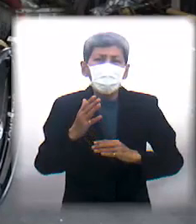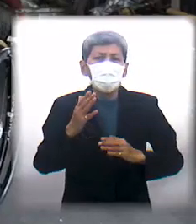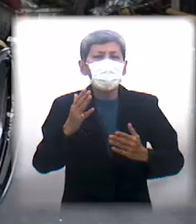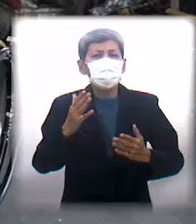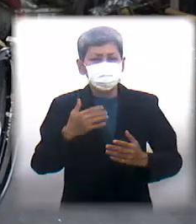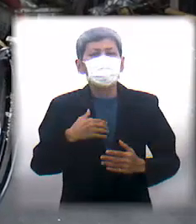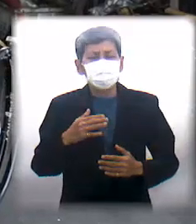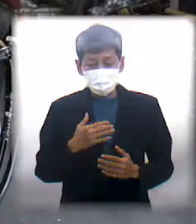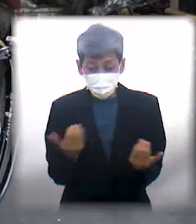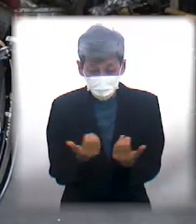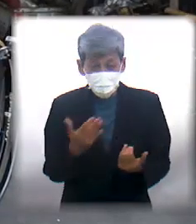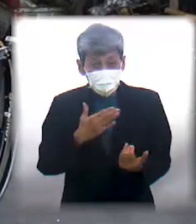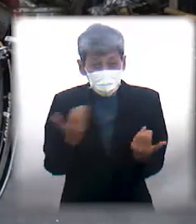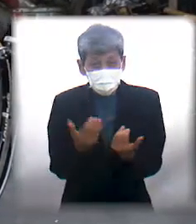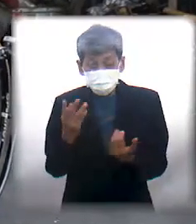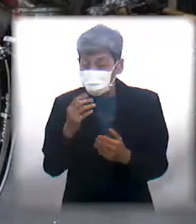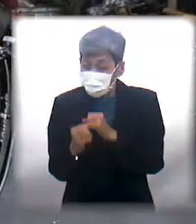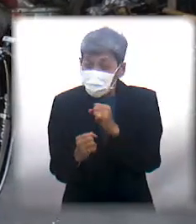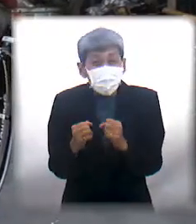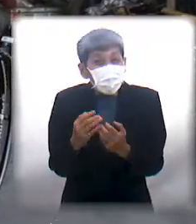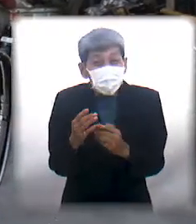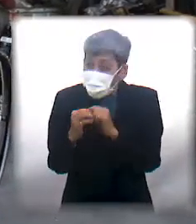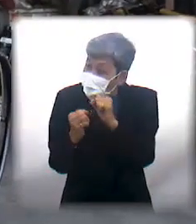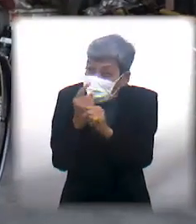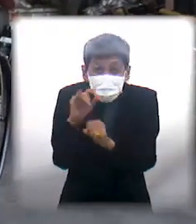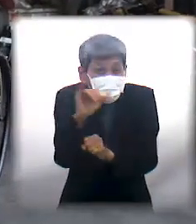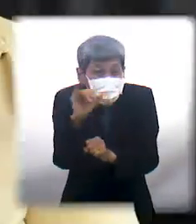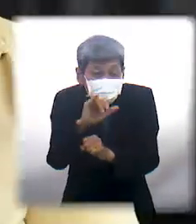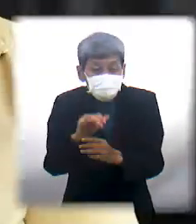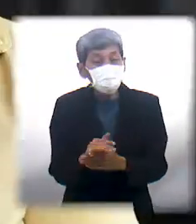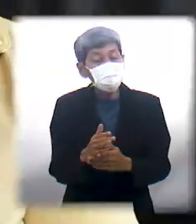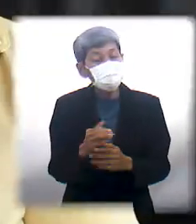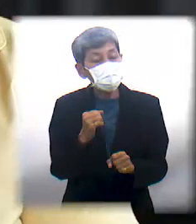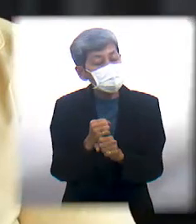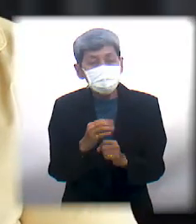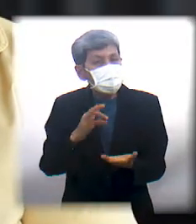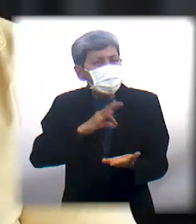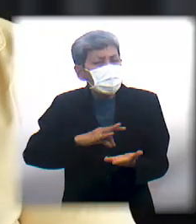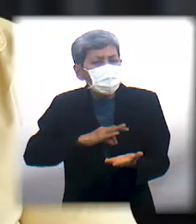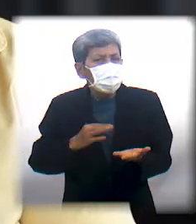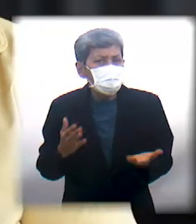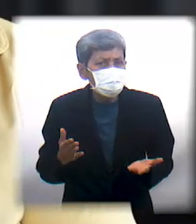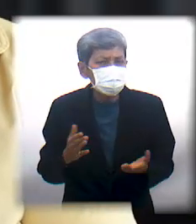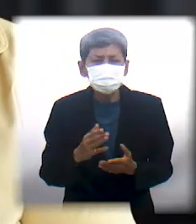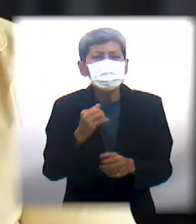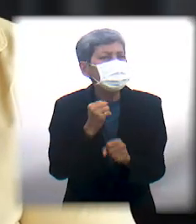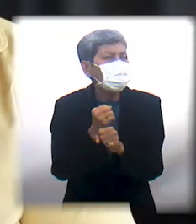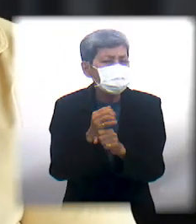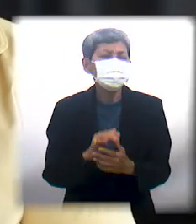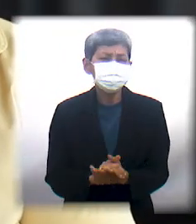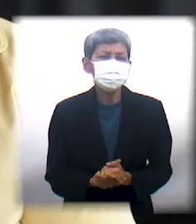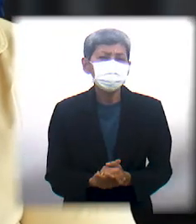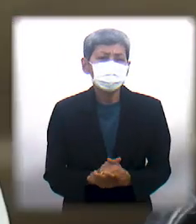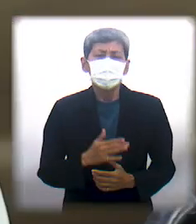ง ลูกคนที่สองผมจะไม่ได้ควบเลยครับ ตอนนั้นน่ะเหรอคะ ใช่ครับ แล้วในการก้าวข้ามผ่านความรู้สึกเหล่านั้นนะคะพี่ทำยังไ